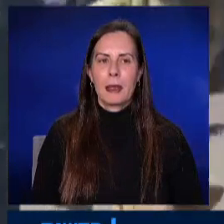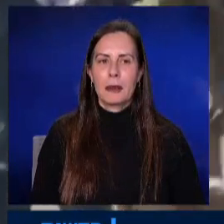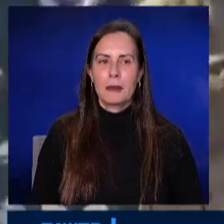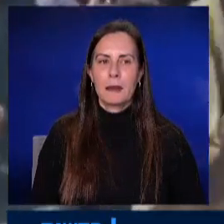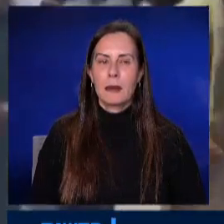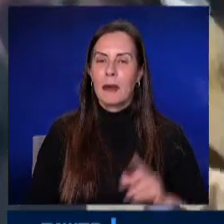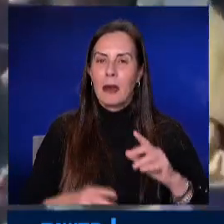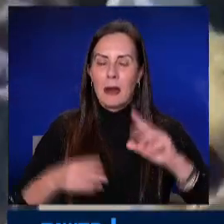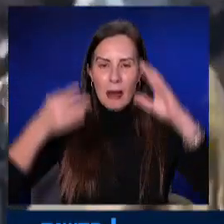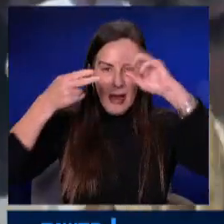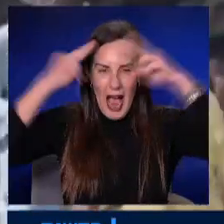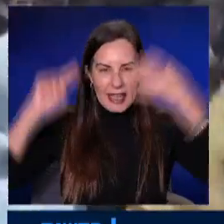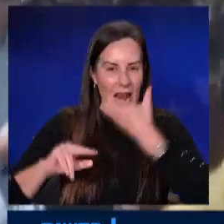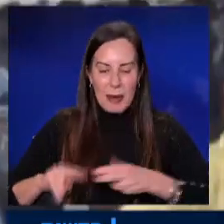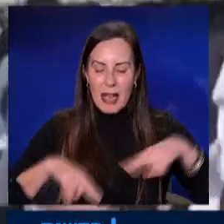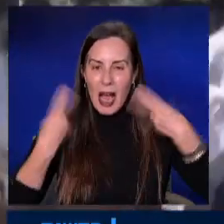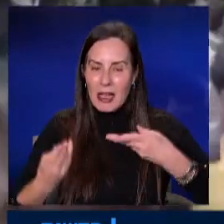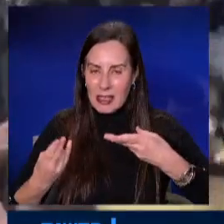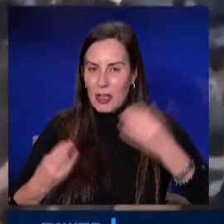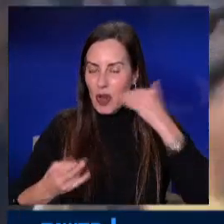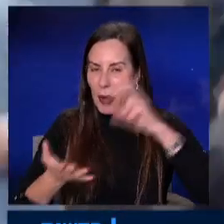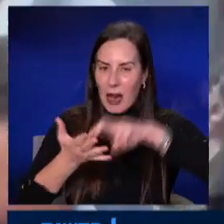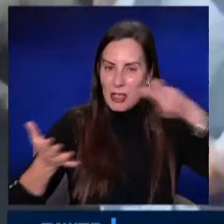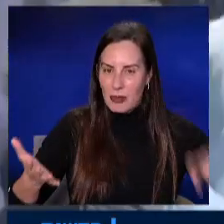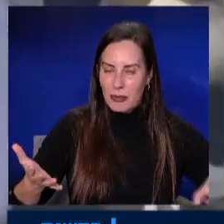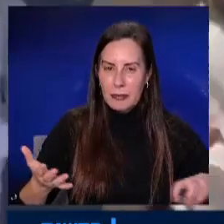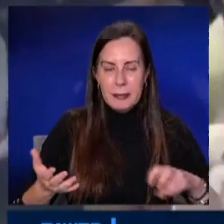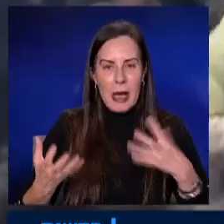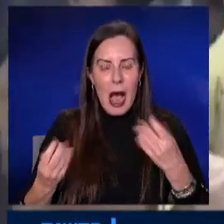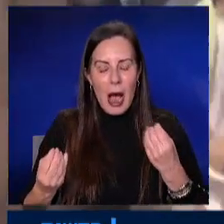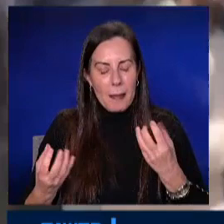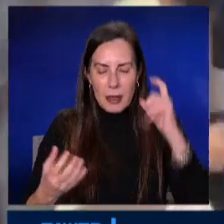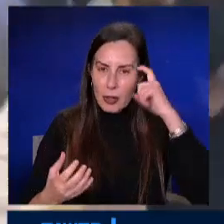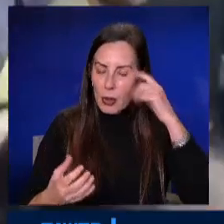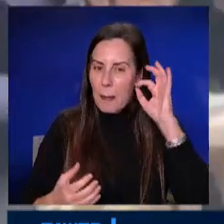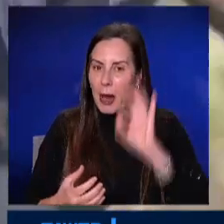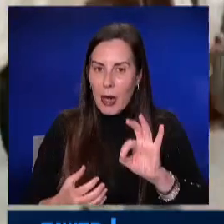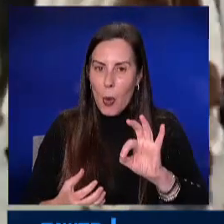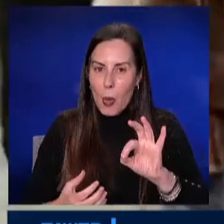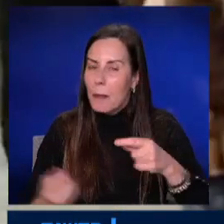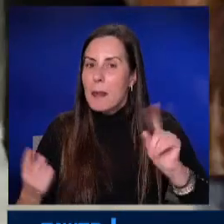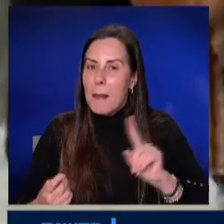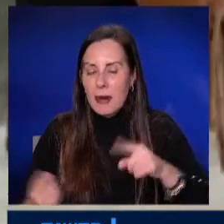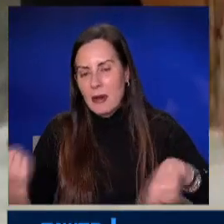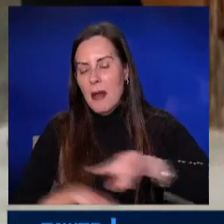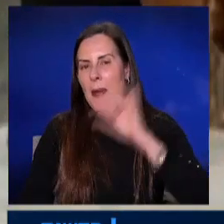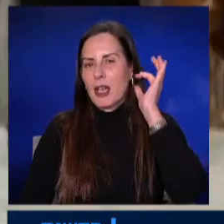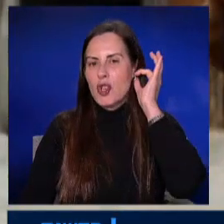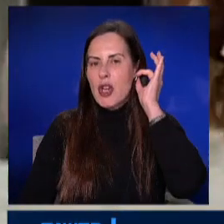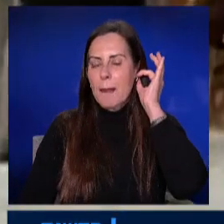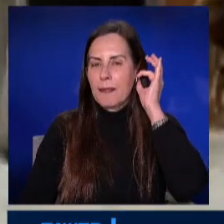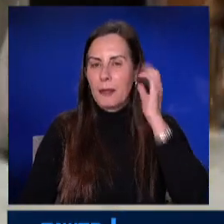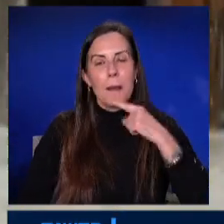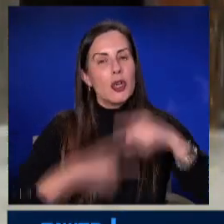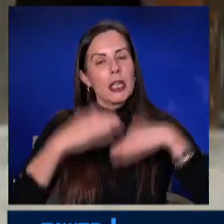חזרתו של הטליבן לשלטון לאחר הנסיגה האמריקנית עוררה חשש מפני פגיעה קשה בראש ובראשונה במעמד האישה.